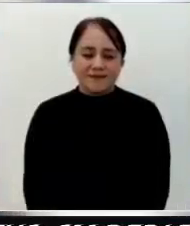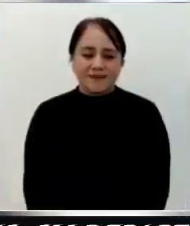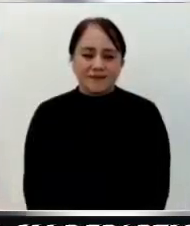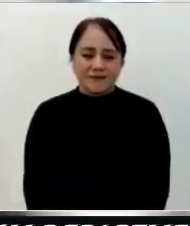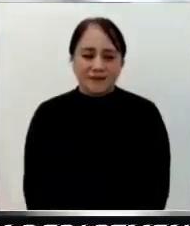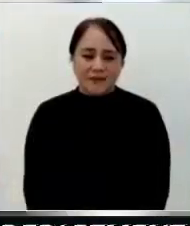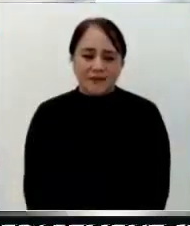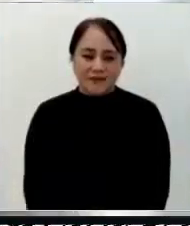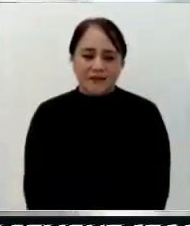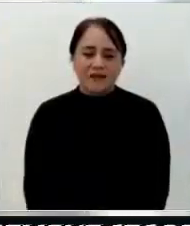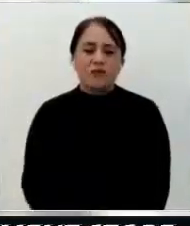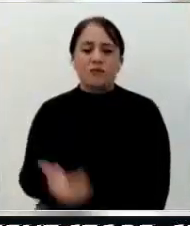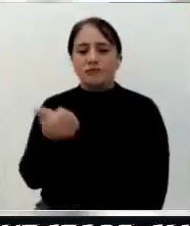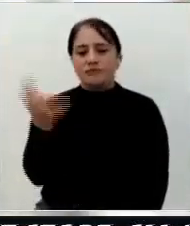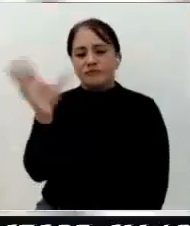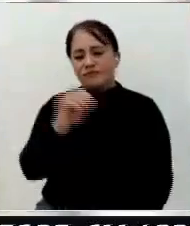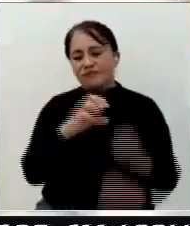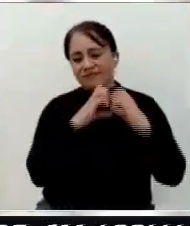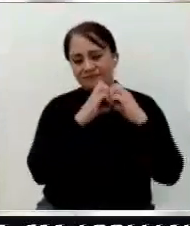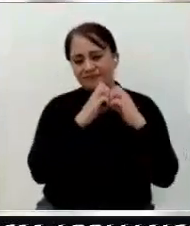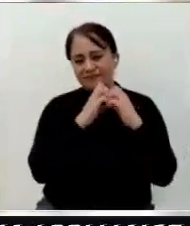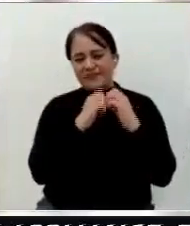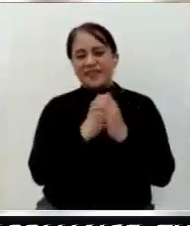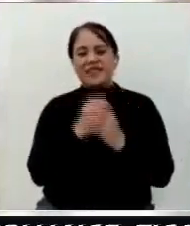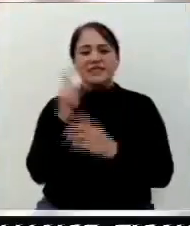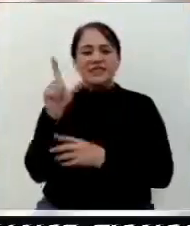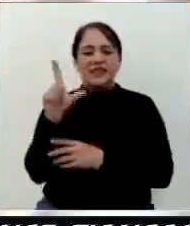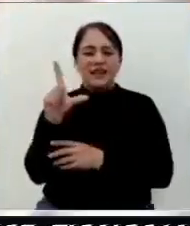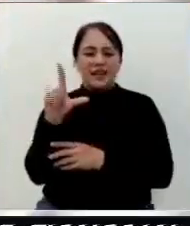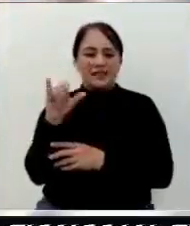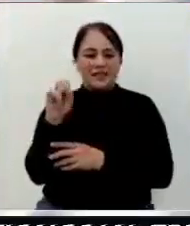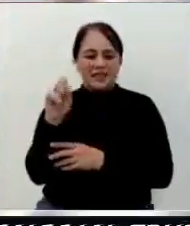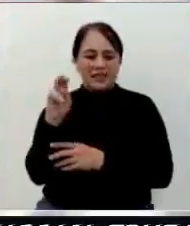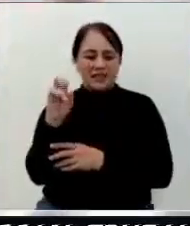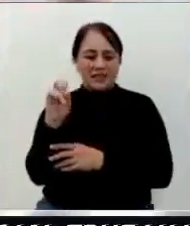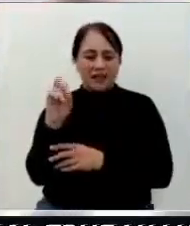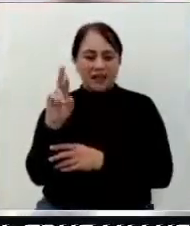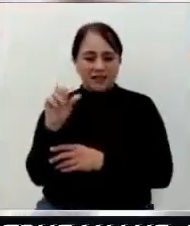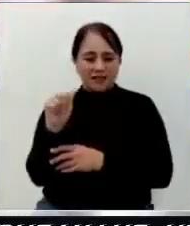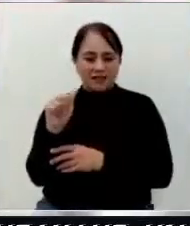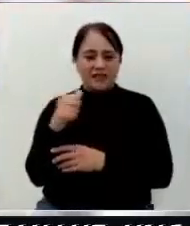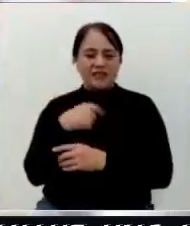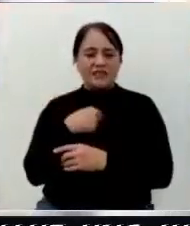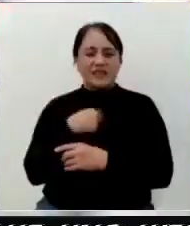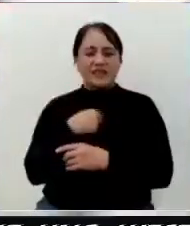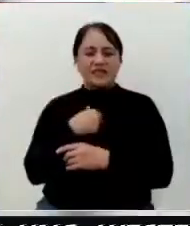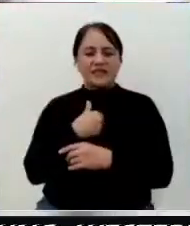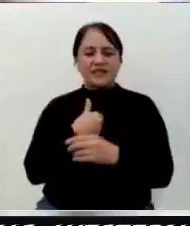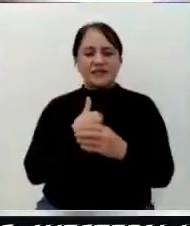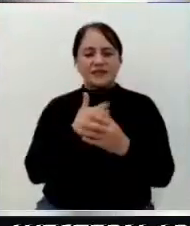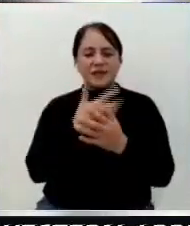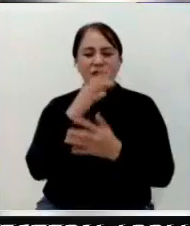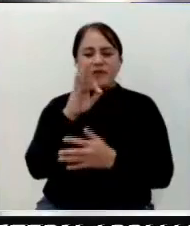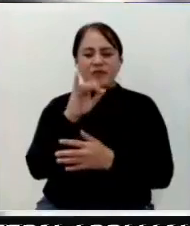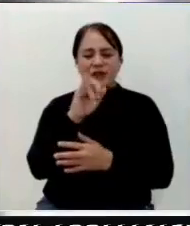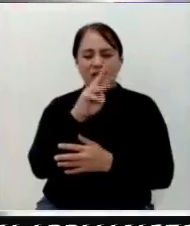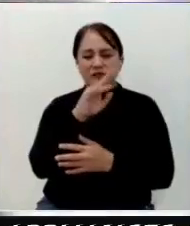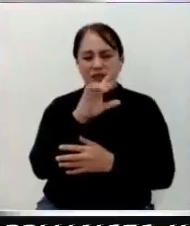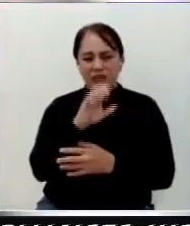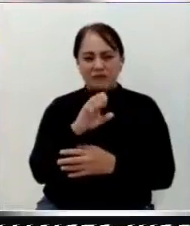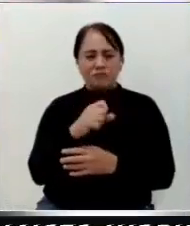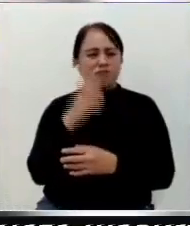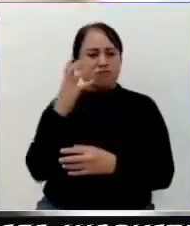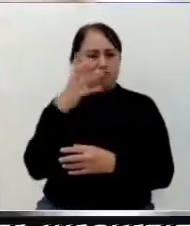Good evening mga kapuso mismong si Alessandra de Rossi na bibida sa Firefly na hook sa simple yet magical storyline ng